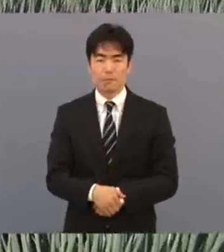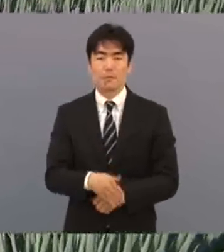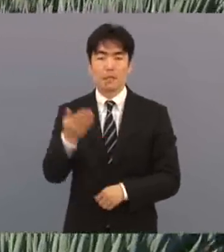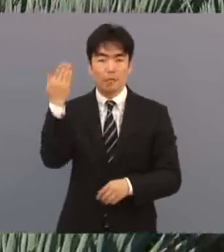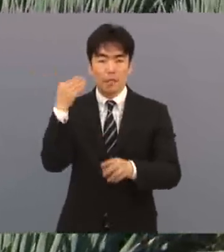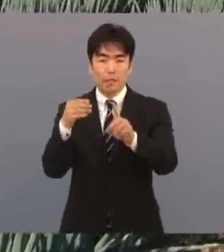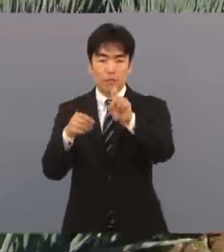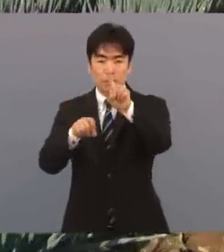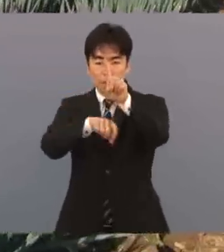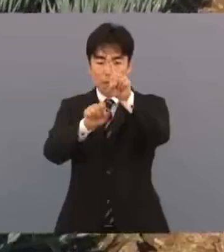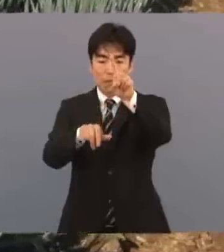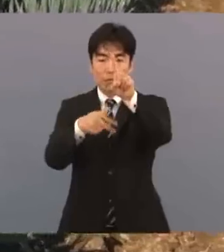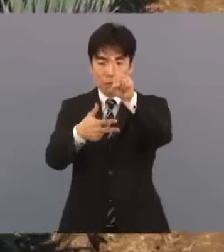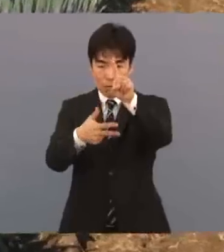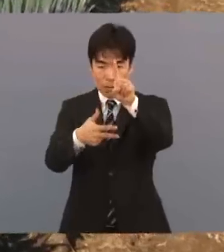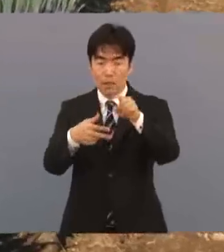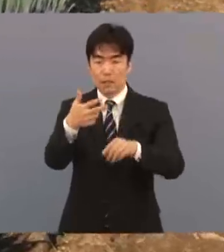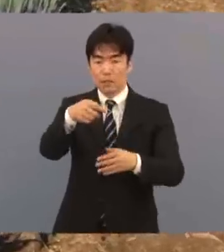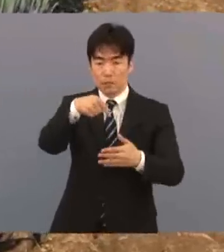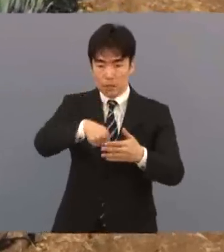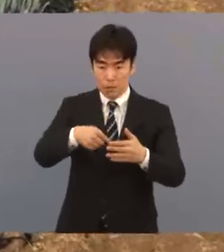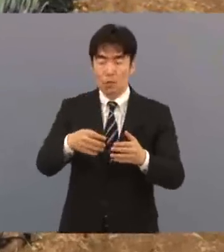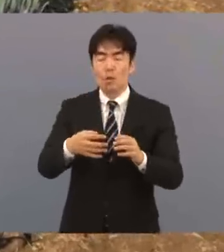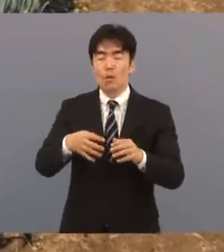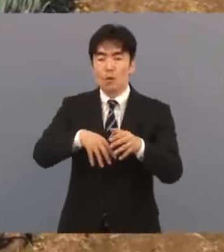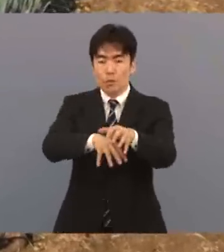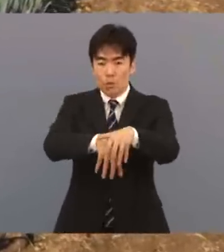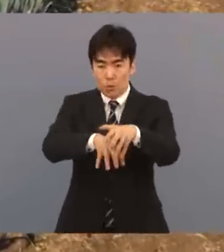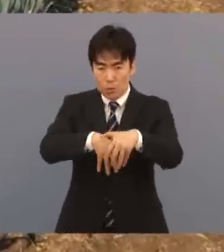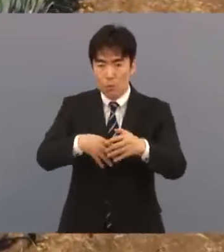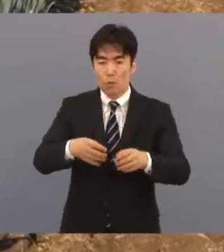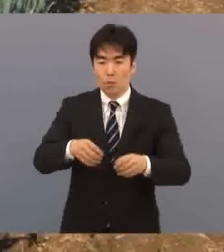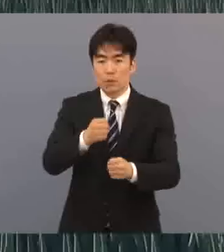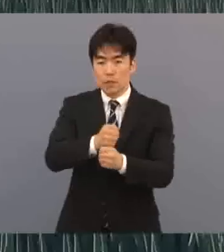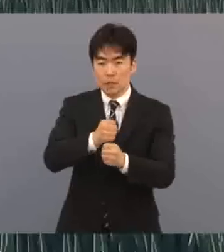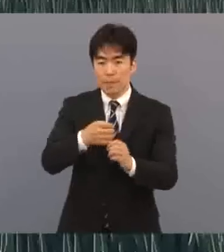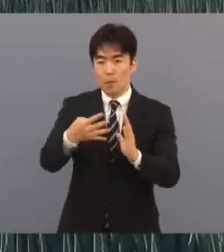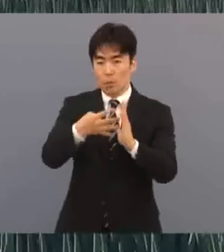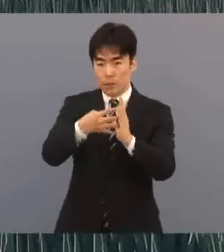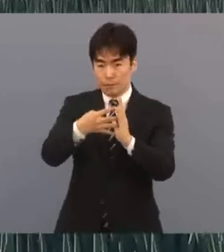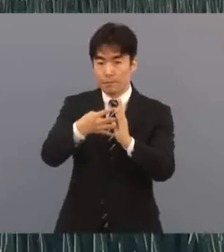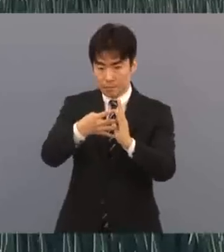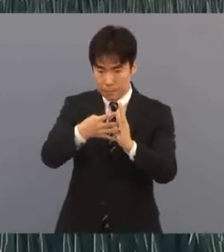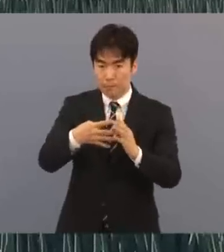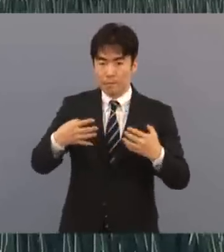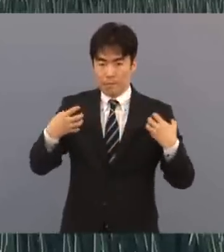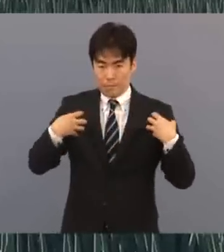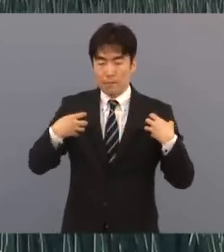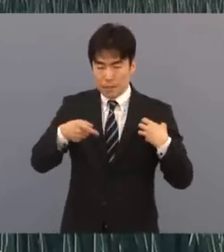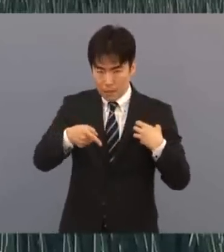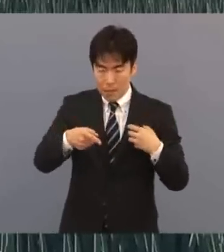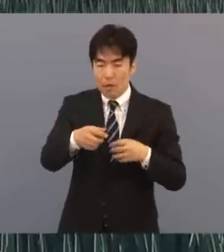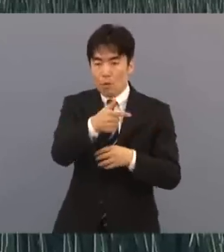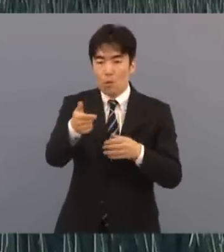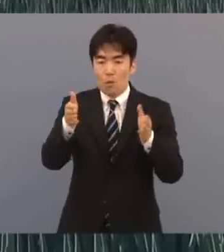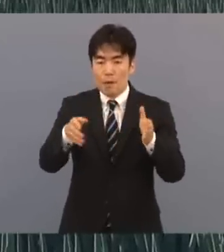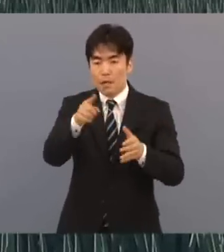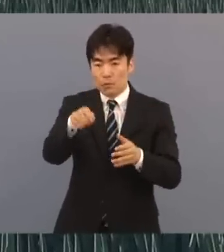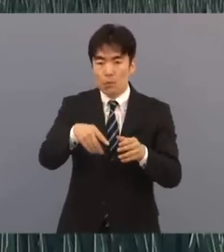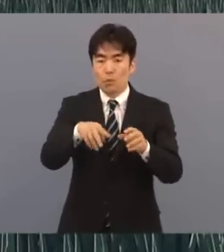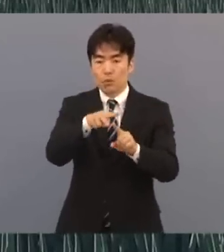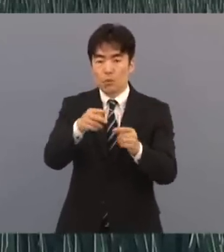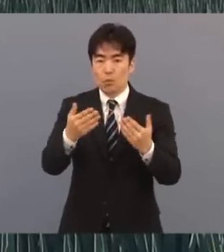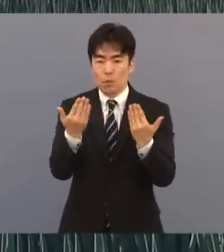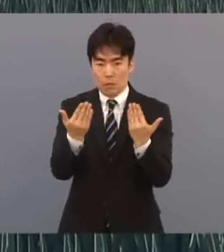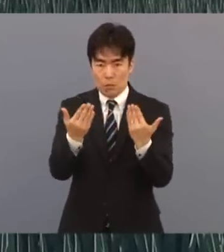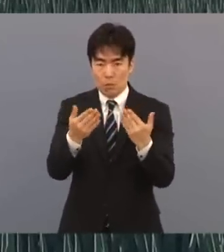11月7日、市内の農業生産法人の畑で大間の小学校の3年生が越谷ネ